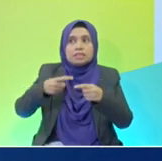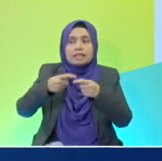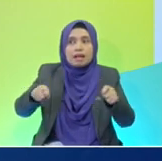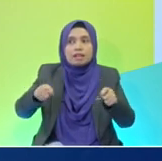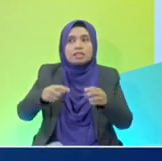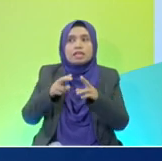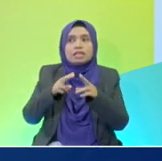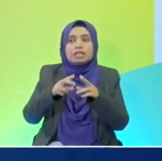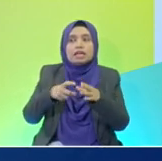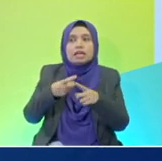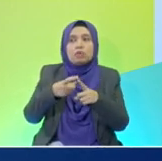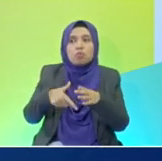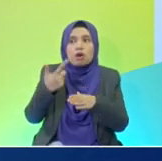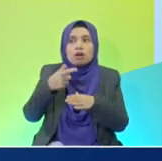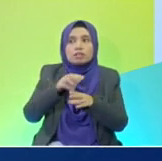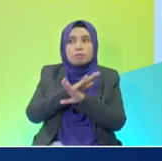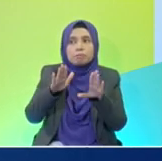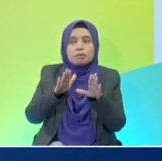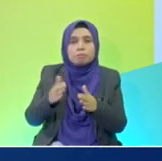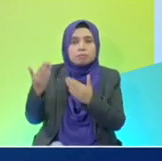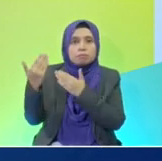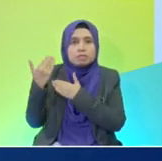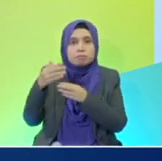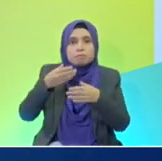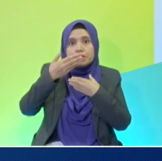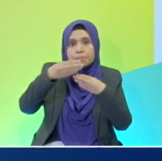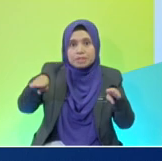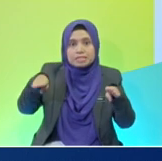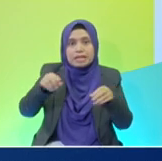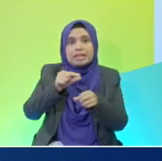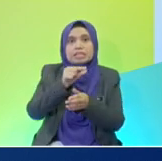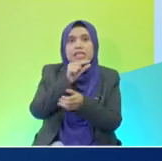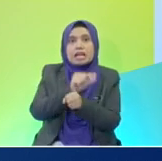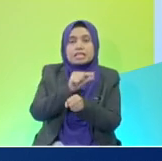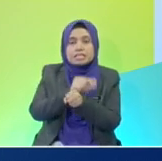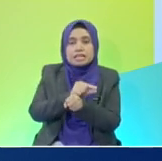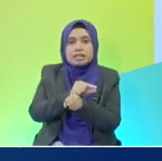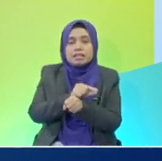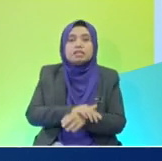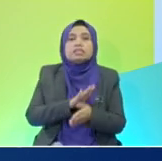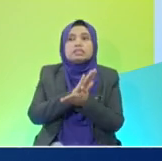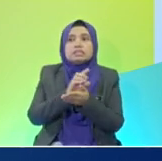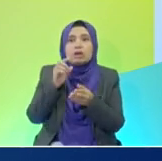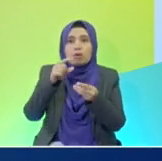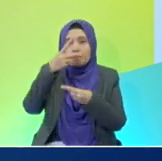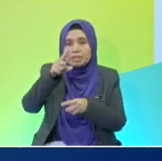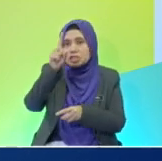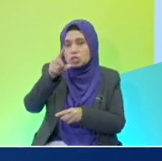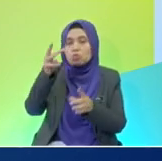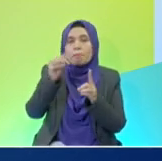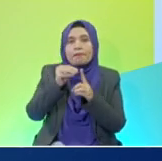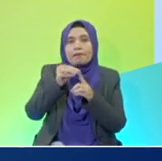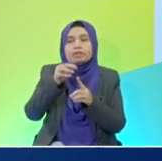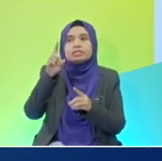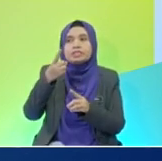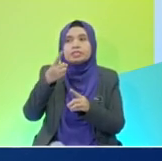dekat sini satu maka jadi jawabannya satu saja Oke jadi dekat sini jawabannya